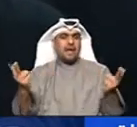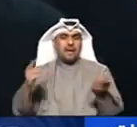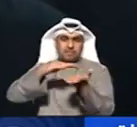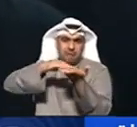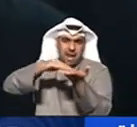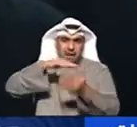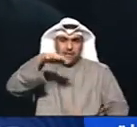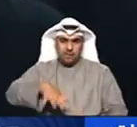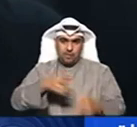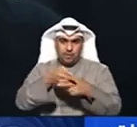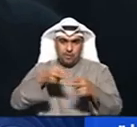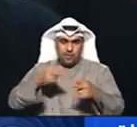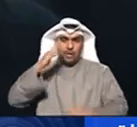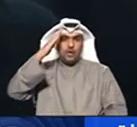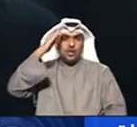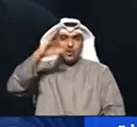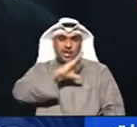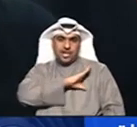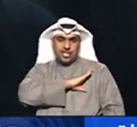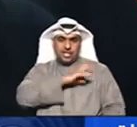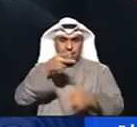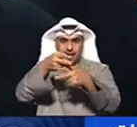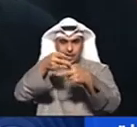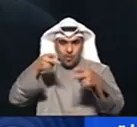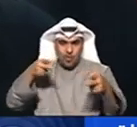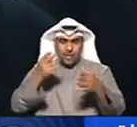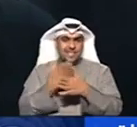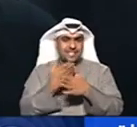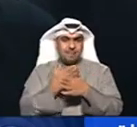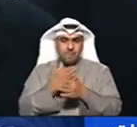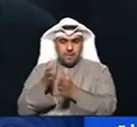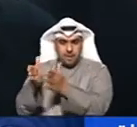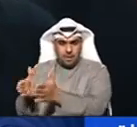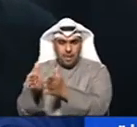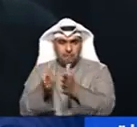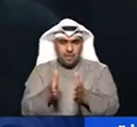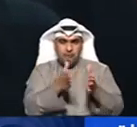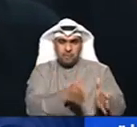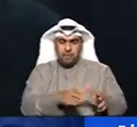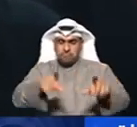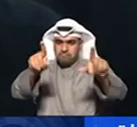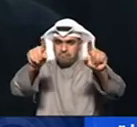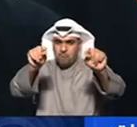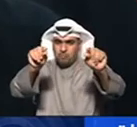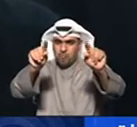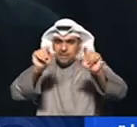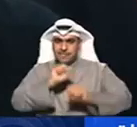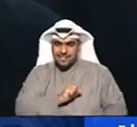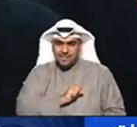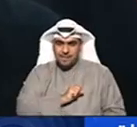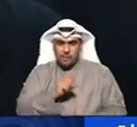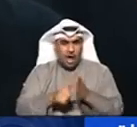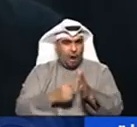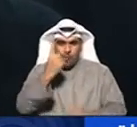أفراد وضباط الجيش الكويتي على هذا التنظيم المتميز الغير مستغرب من منسوبي الجيش